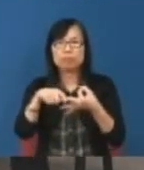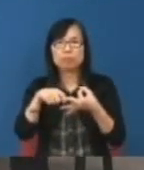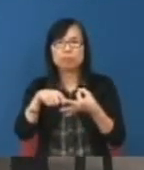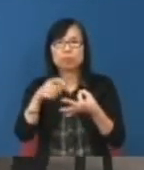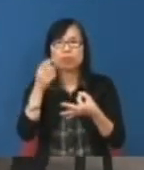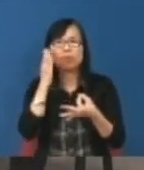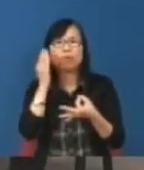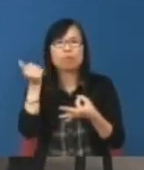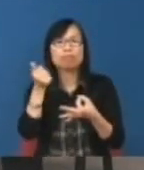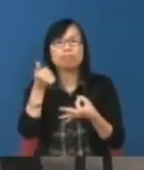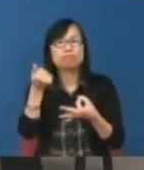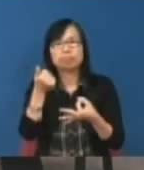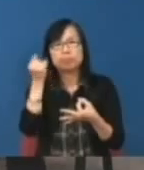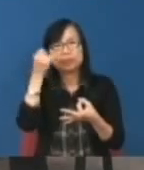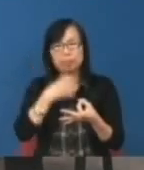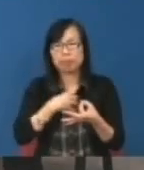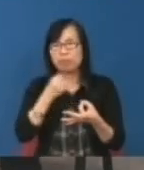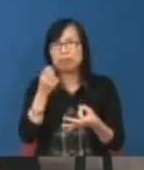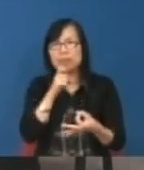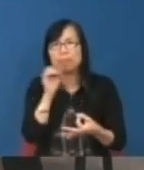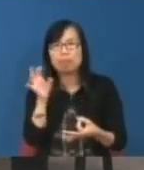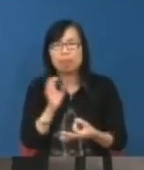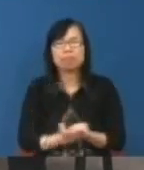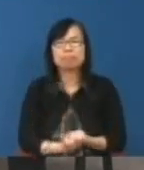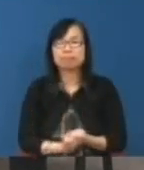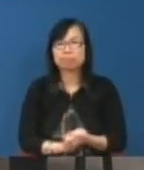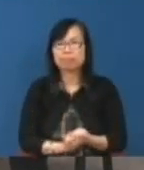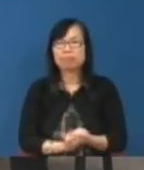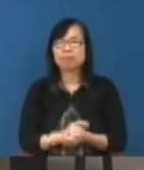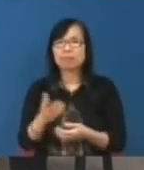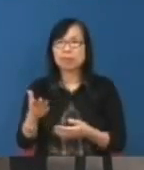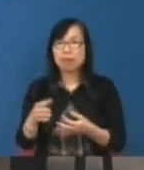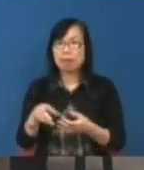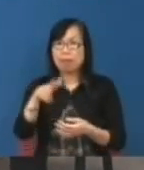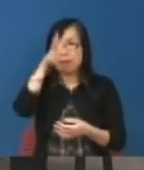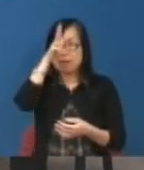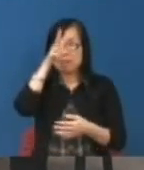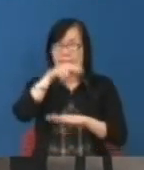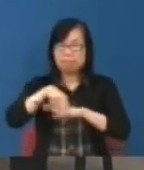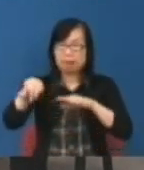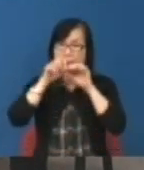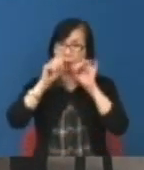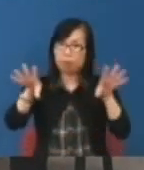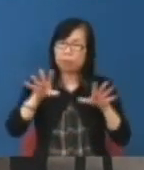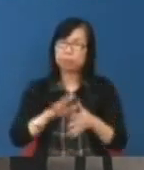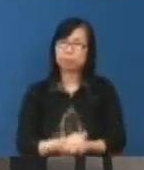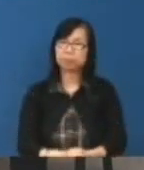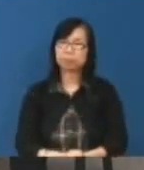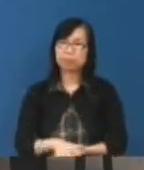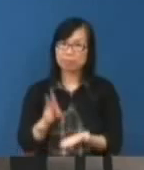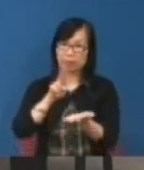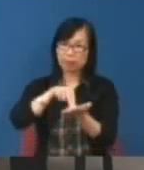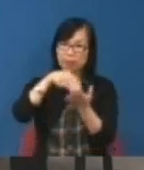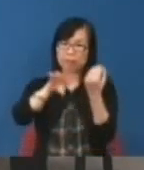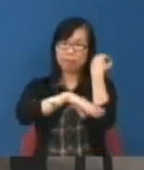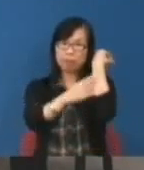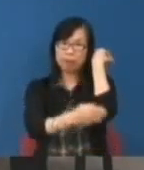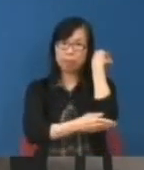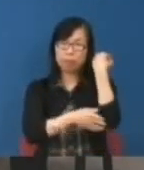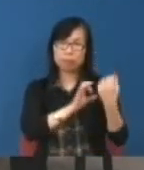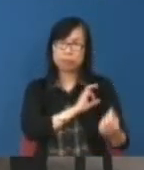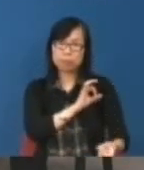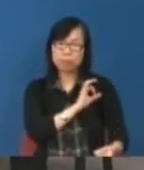祖咩感覺？咁但係好肯定一樣嘢，今年的即係施政報告，咁我知道其實而家即係立法會仲即係就